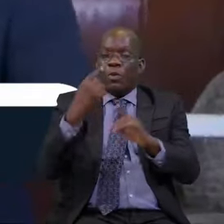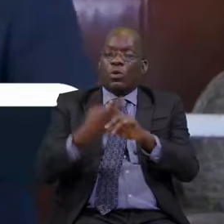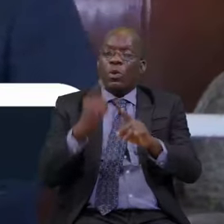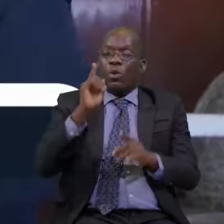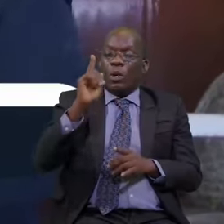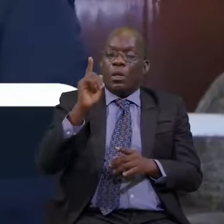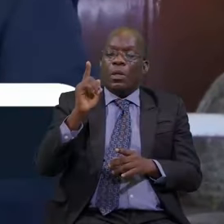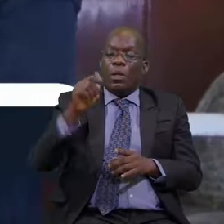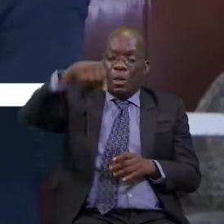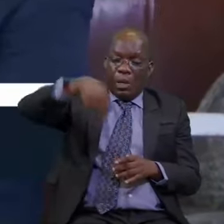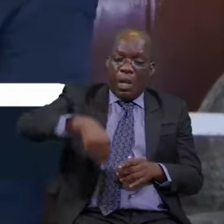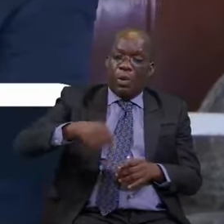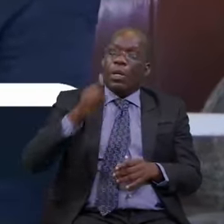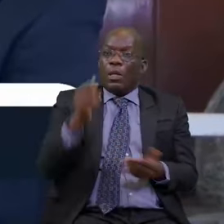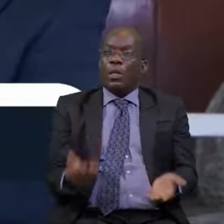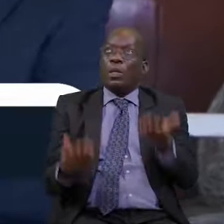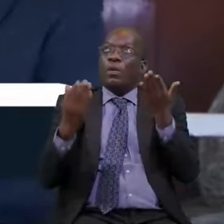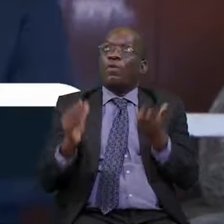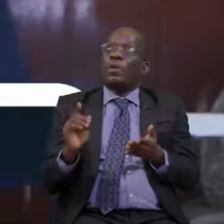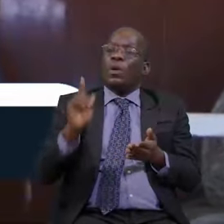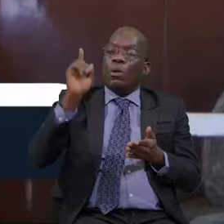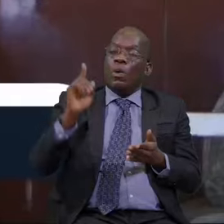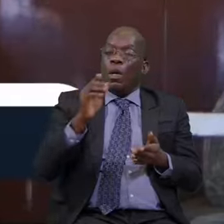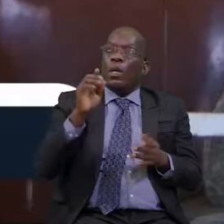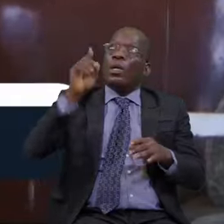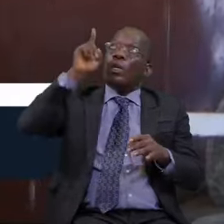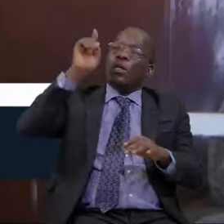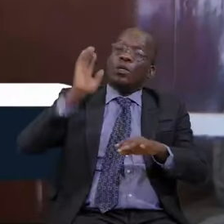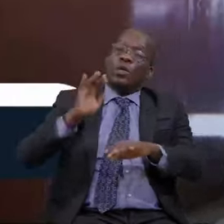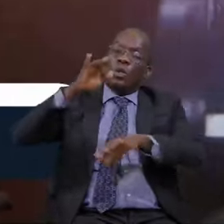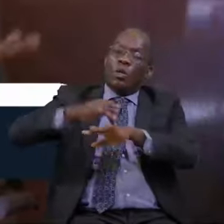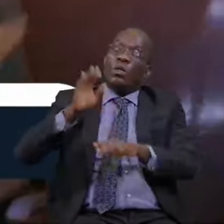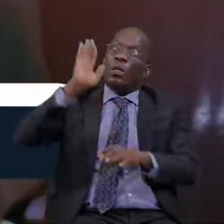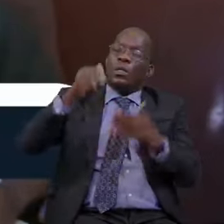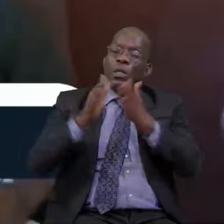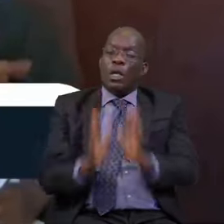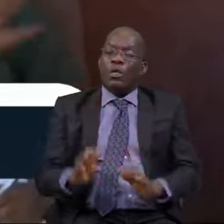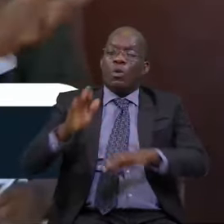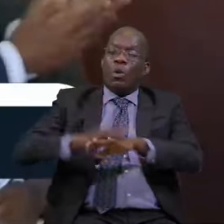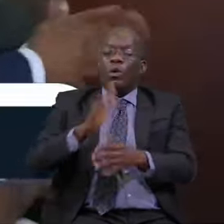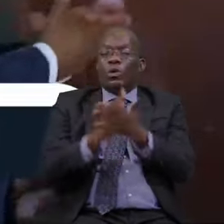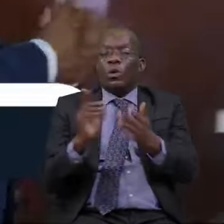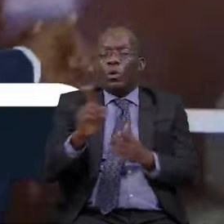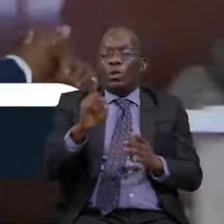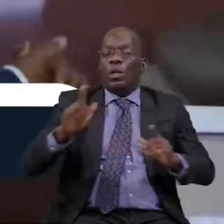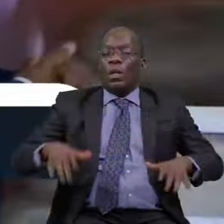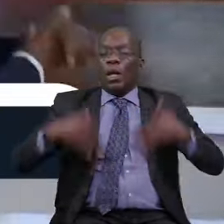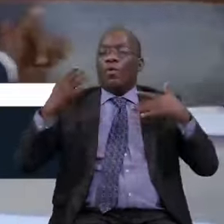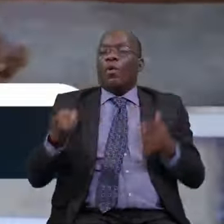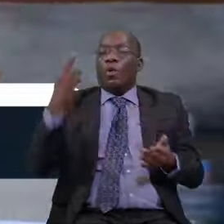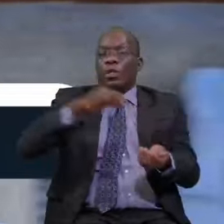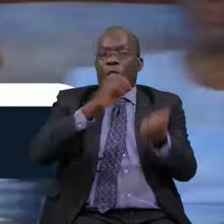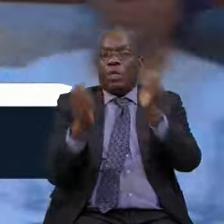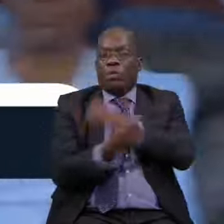quelqu'un là-bas en bas, il relève la personne. Son leadership dans la vie des gens, c'est pour transformer les